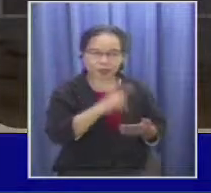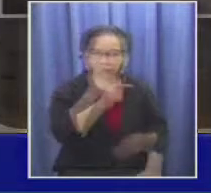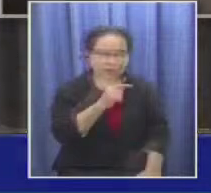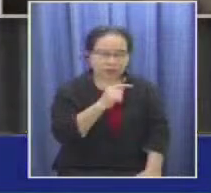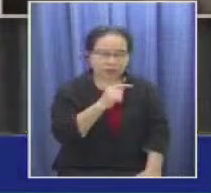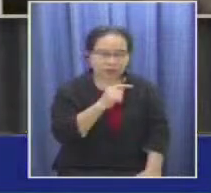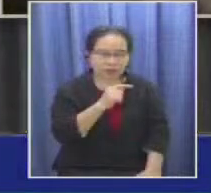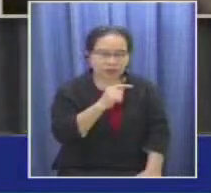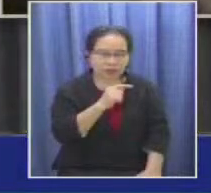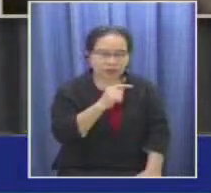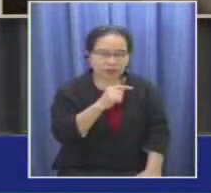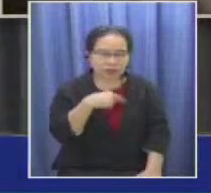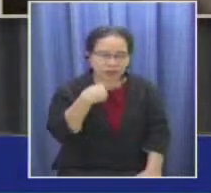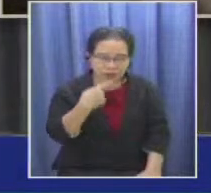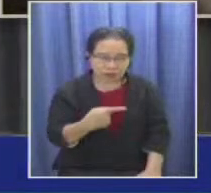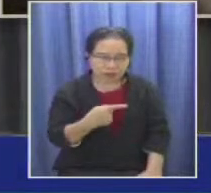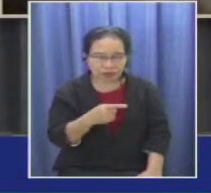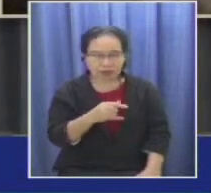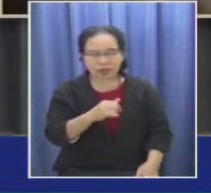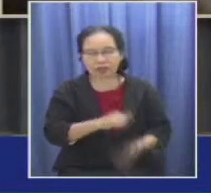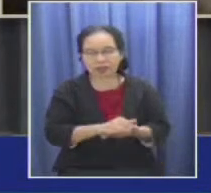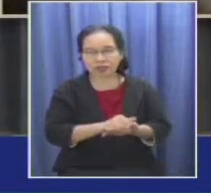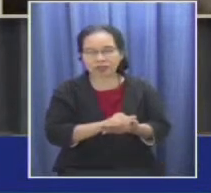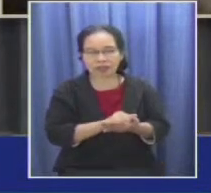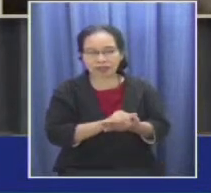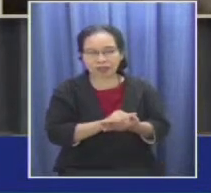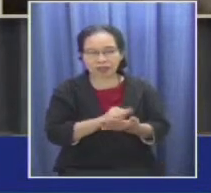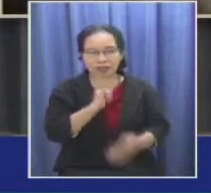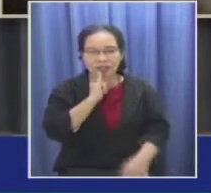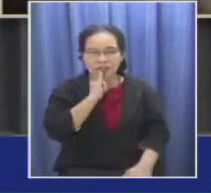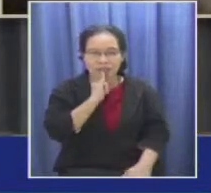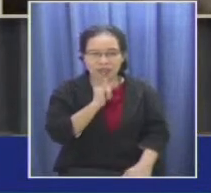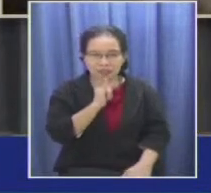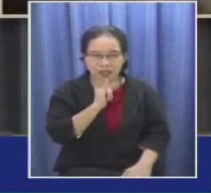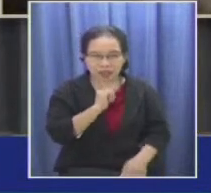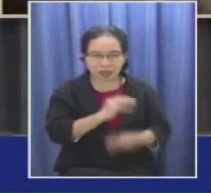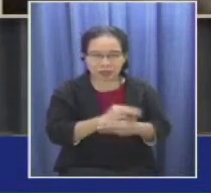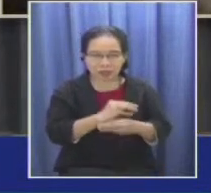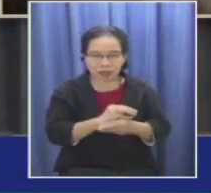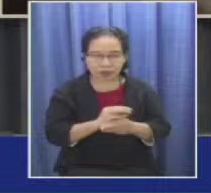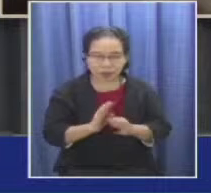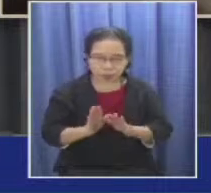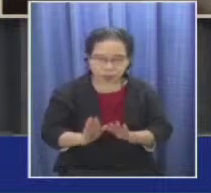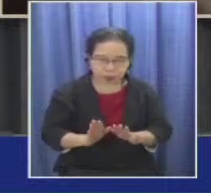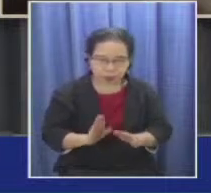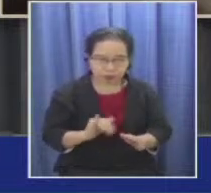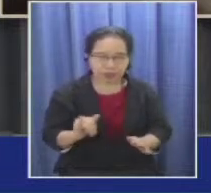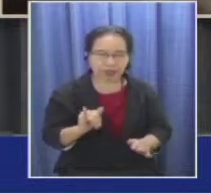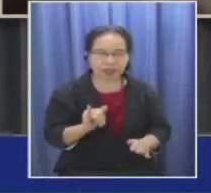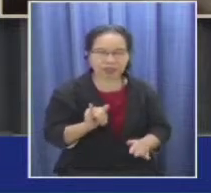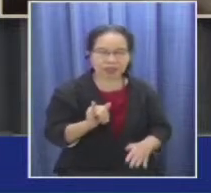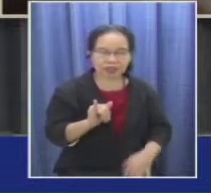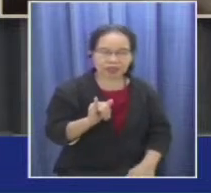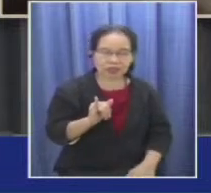jaita konkonsa no jaidi akoma ni monte na obompa ya Nyankopɔn